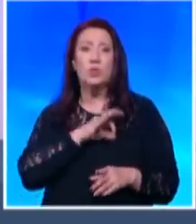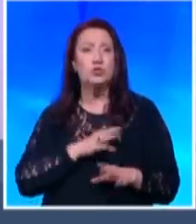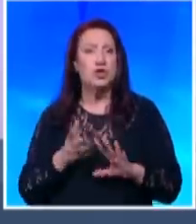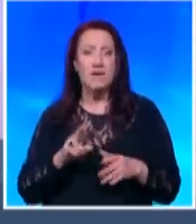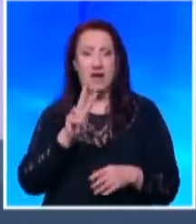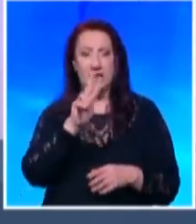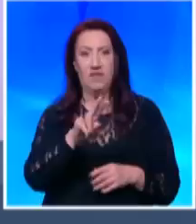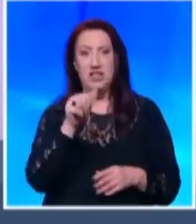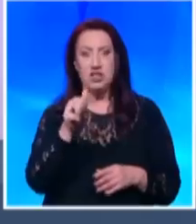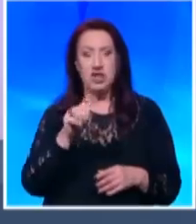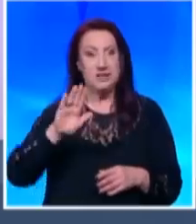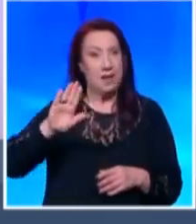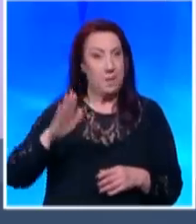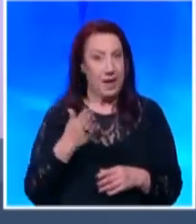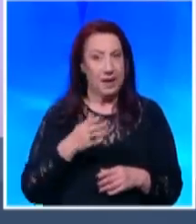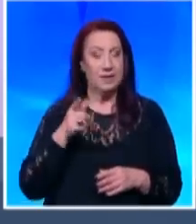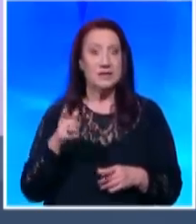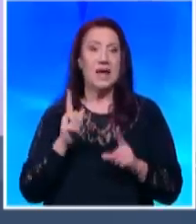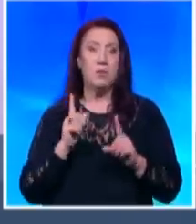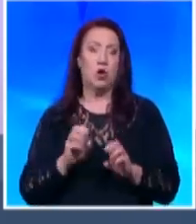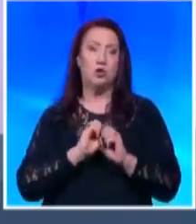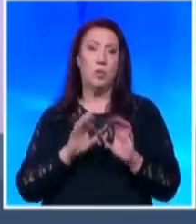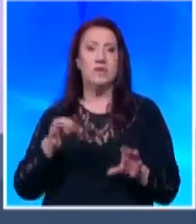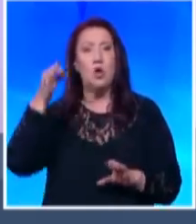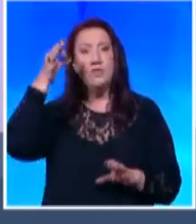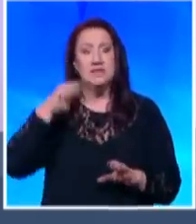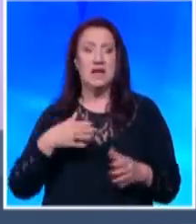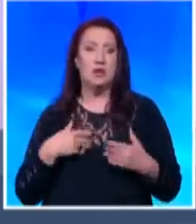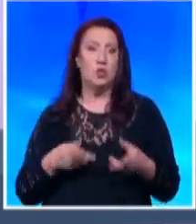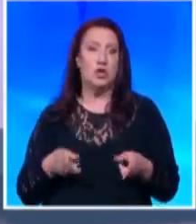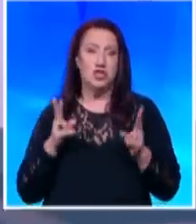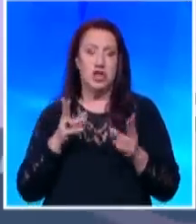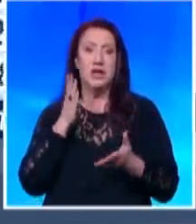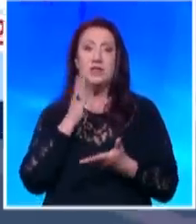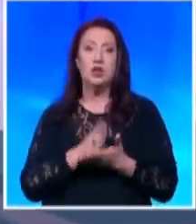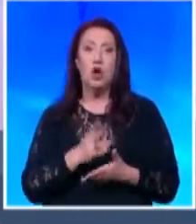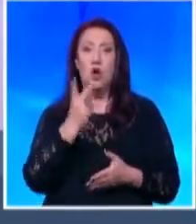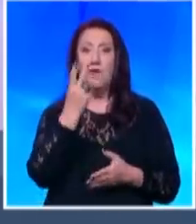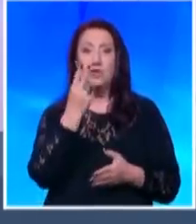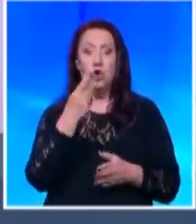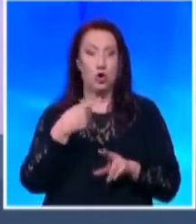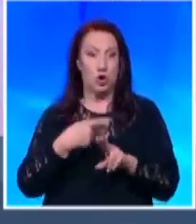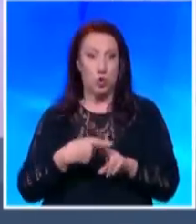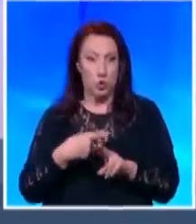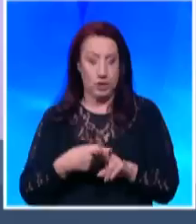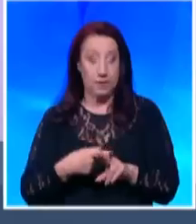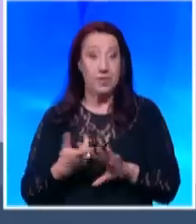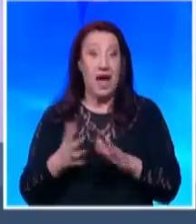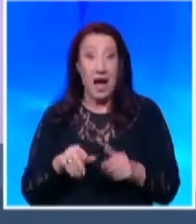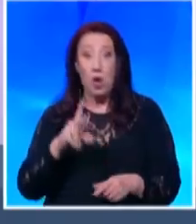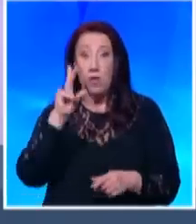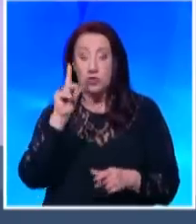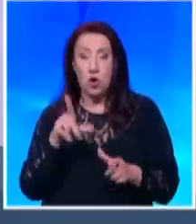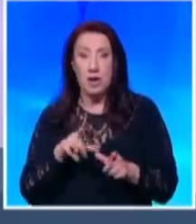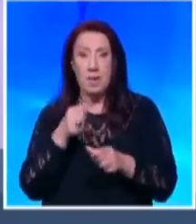май. Така те биха могли да обявят официално решението си до 2 юни. В случай, че и вторият мандат се провели, на ход